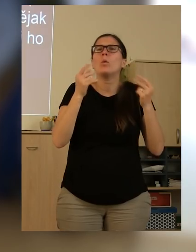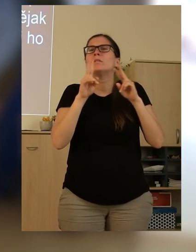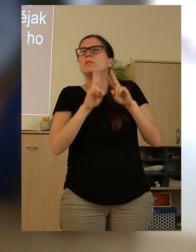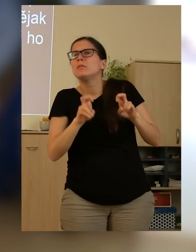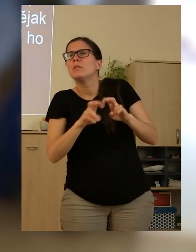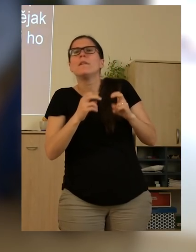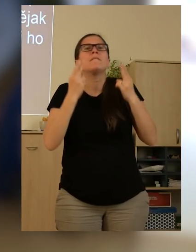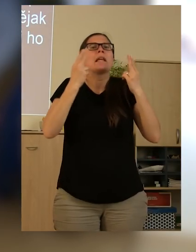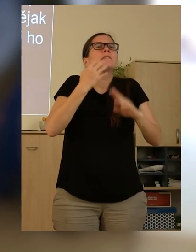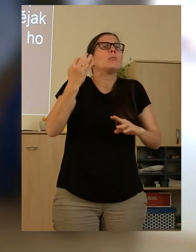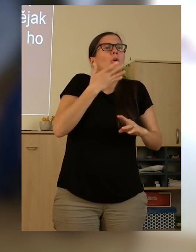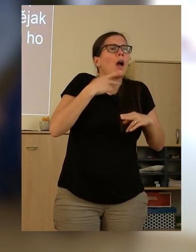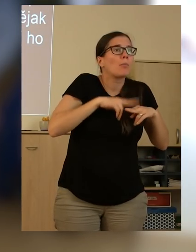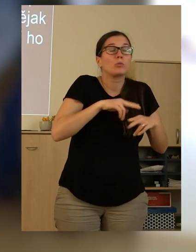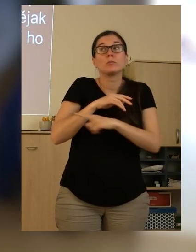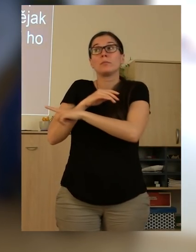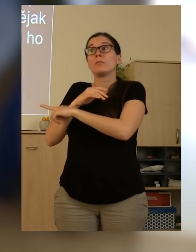snu?